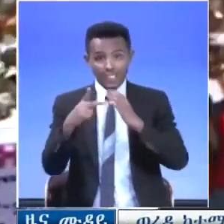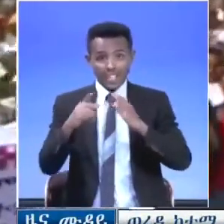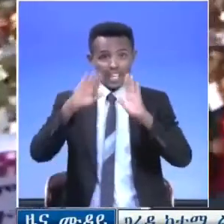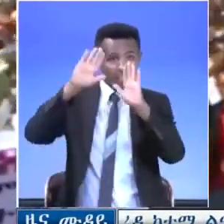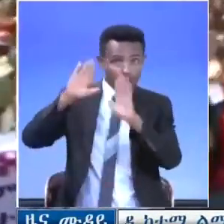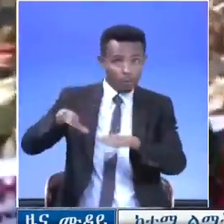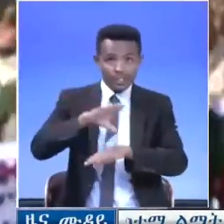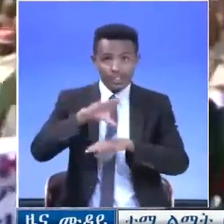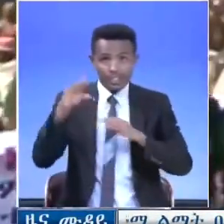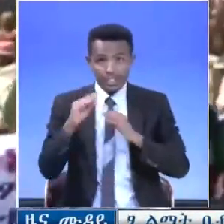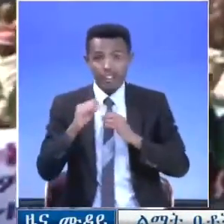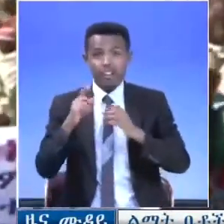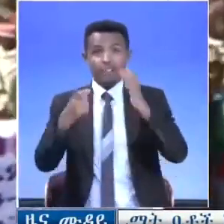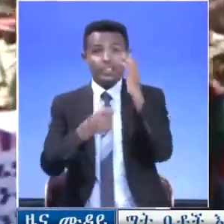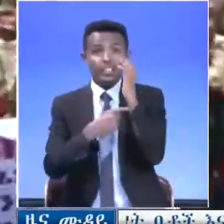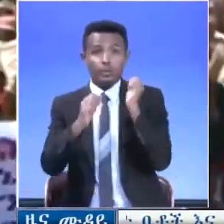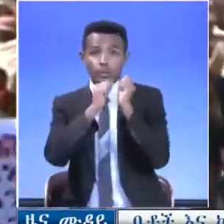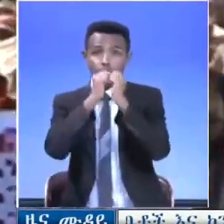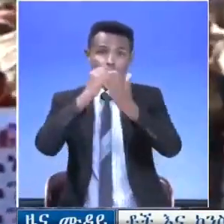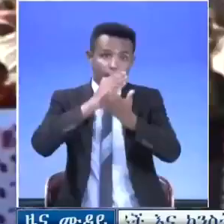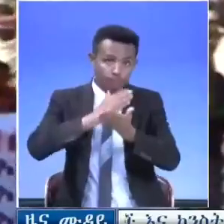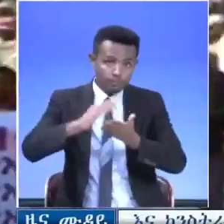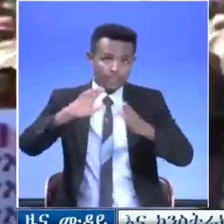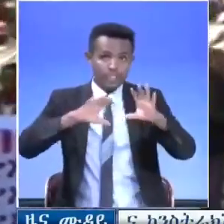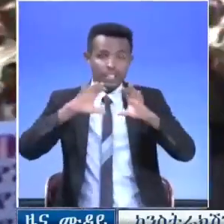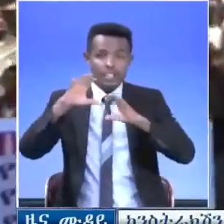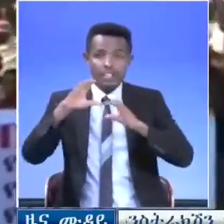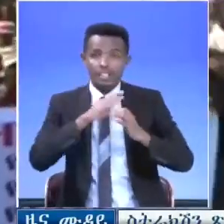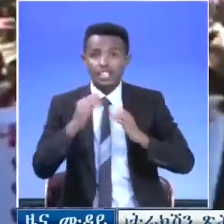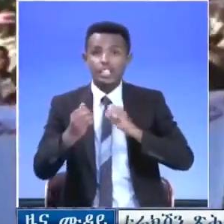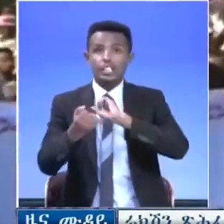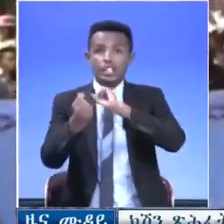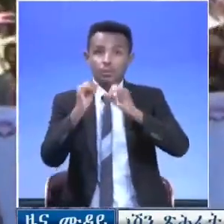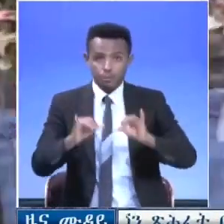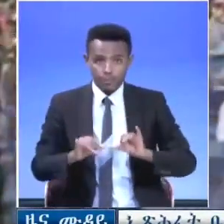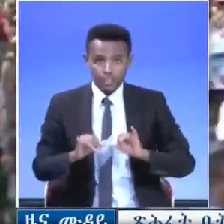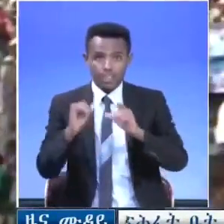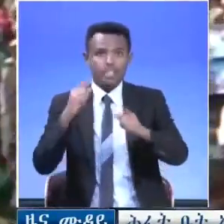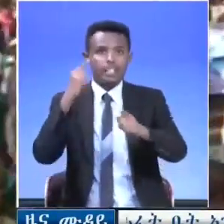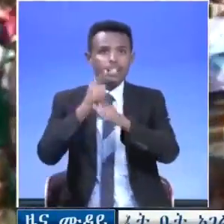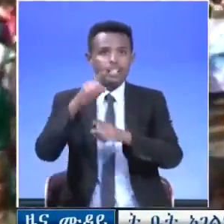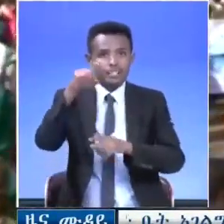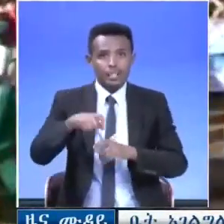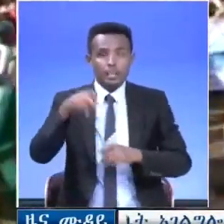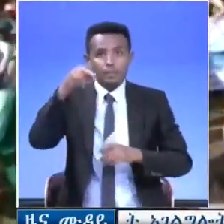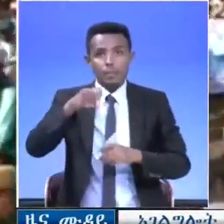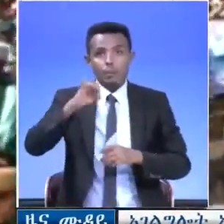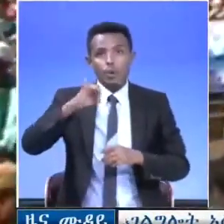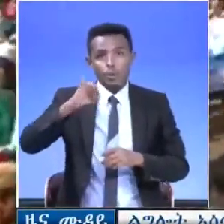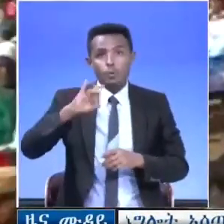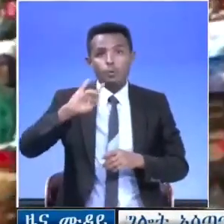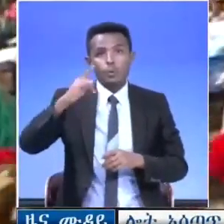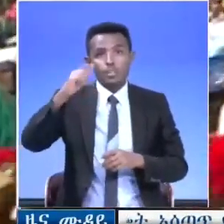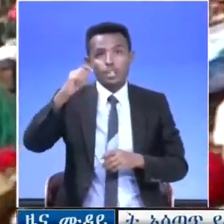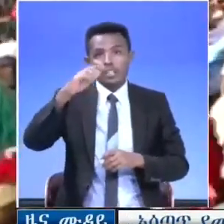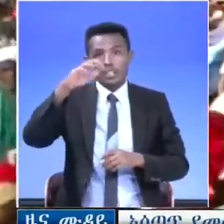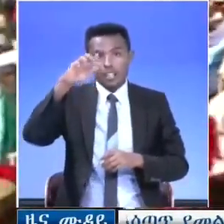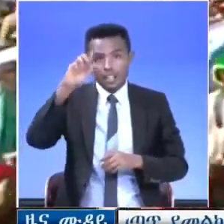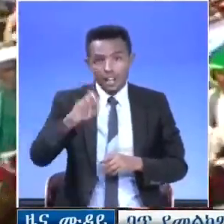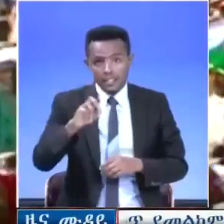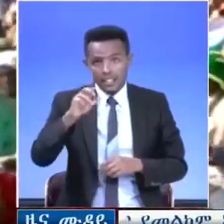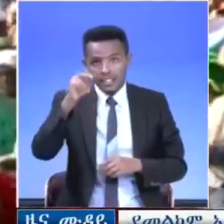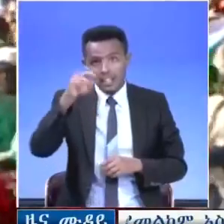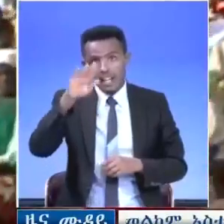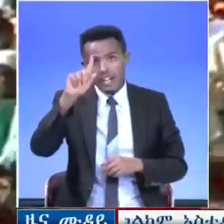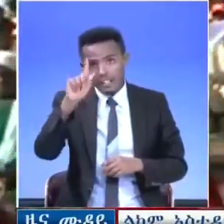ፈተናዎችን በጋራ እየመከትን የለውጡን ዘላቂነት ልናረጋግጥ ይገባልን ብለዋል። በደቡብ ወሎ ዞን ቃሉ ወረዳ ደጋንና